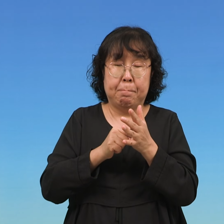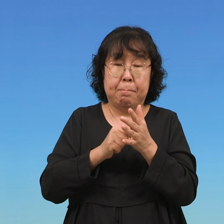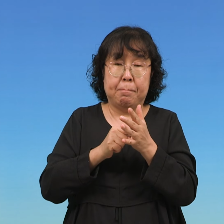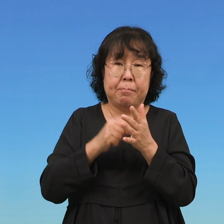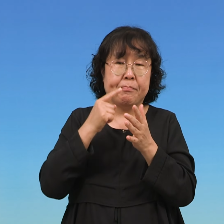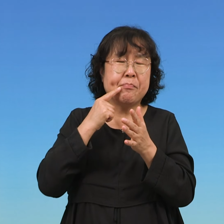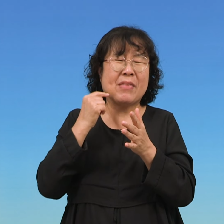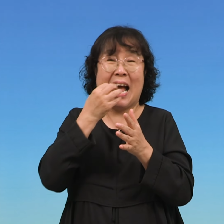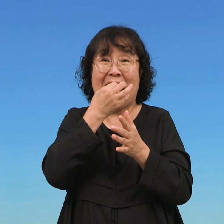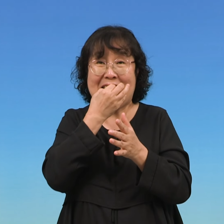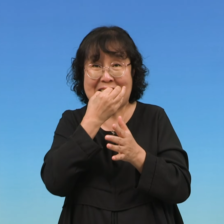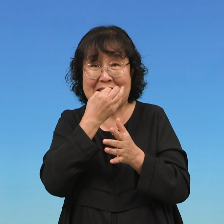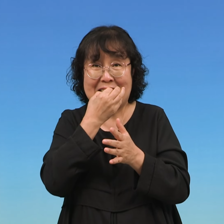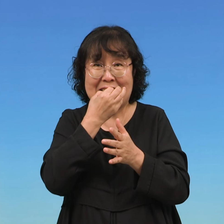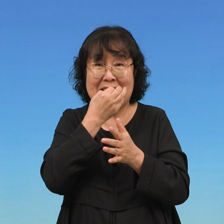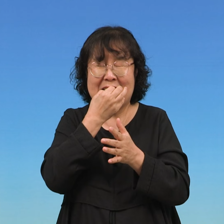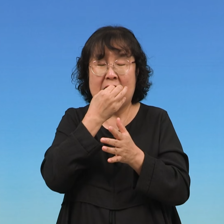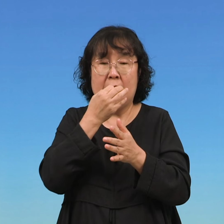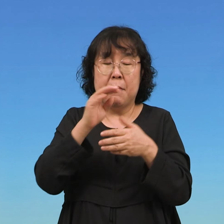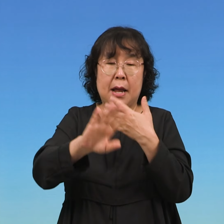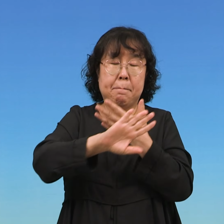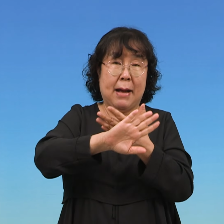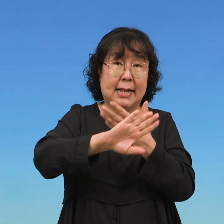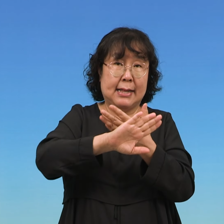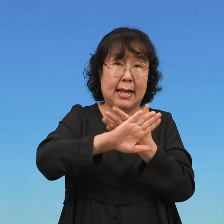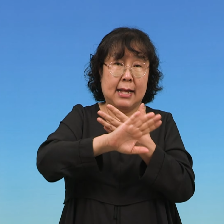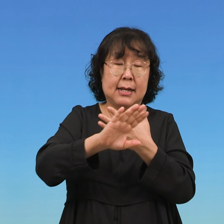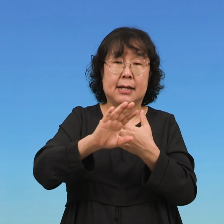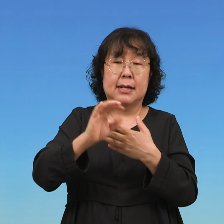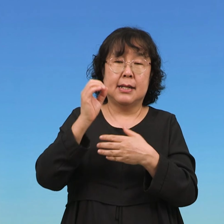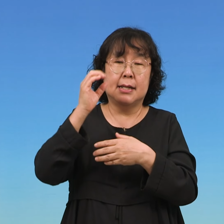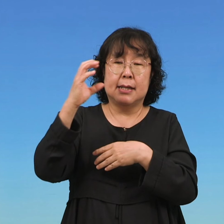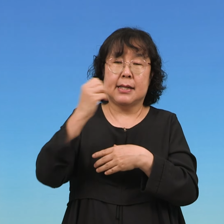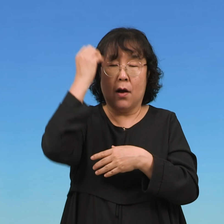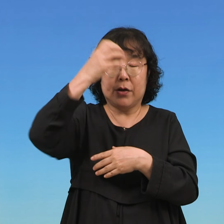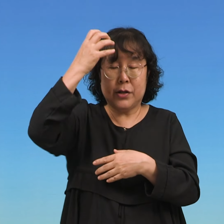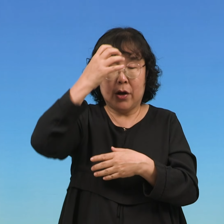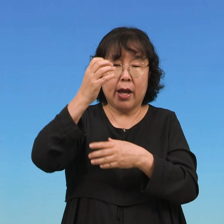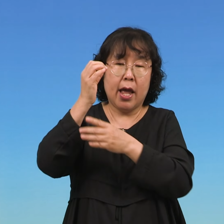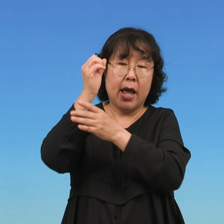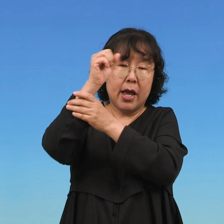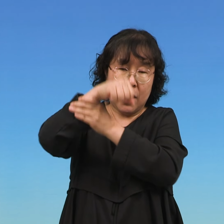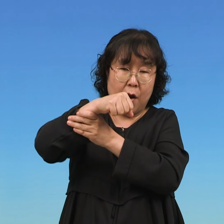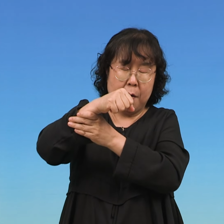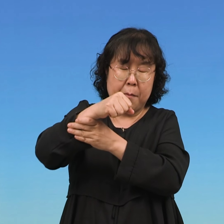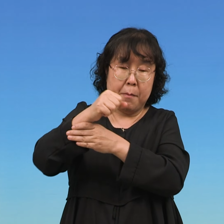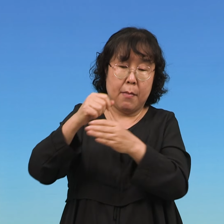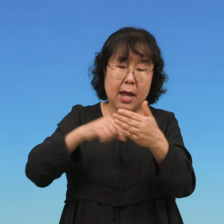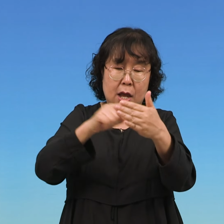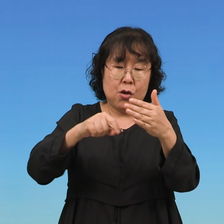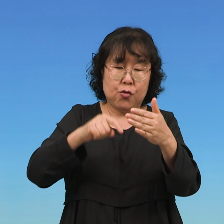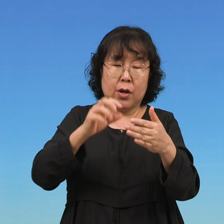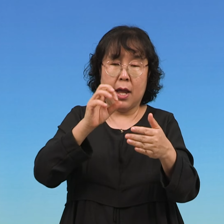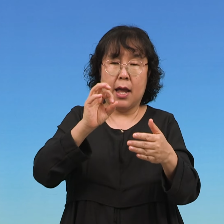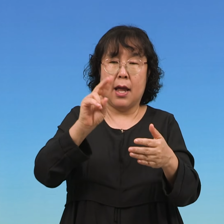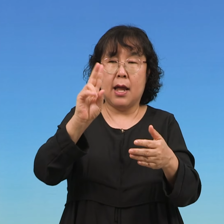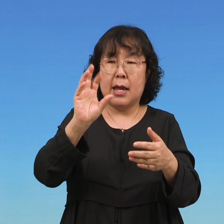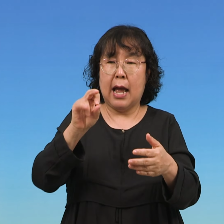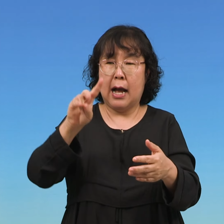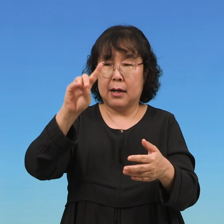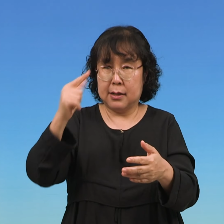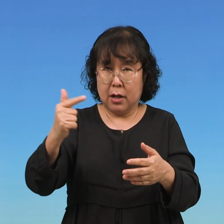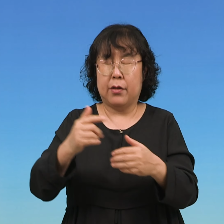탐심의 반대를 성령의 열매 중에 양성이라는 것을 가지고 설명하는 겁니다 여러분 그 양선